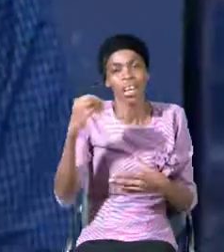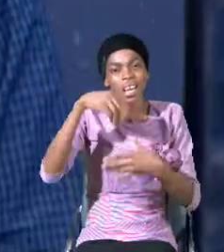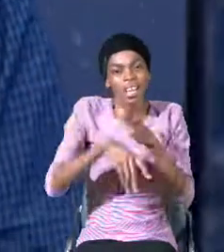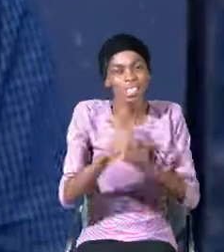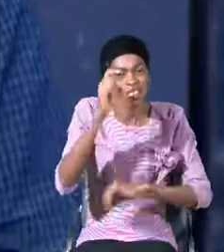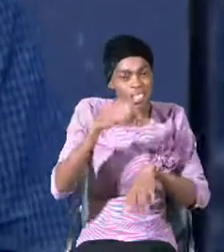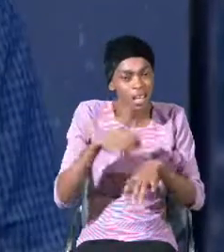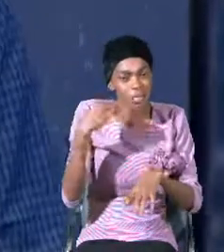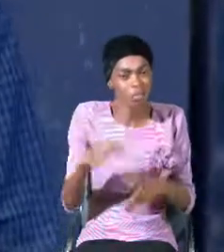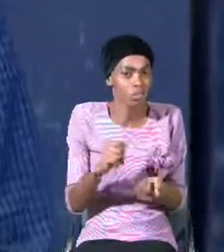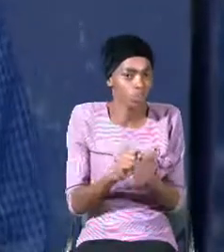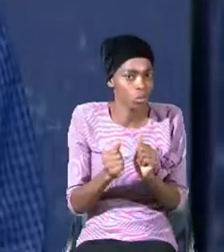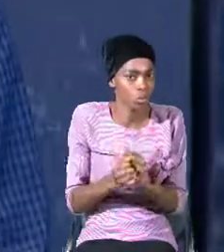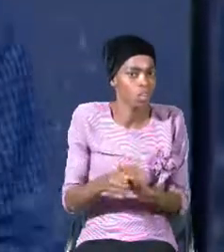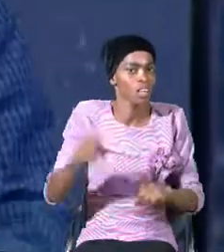Psaume 27,